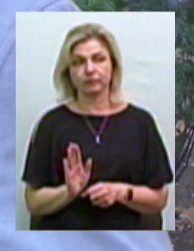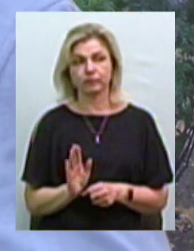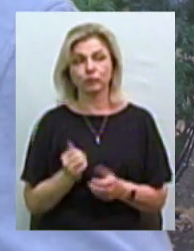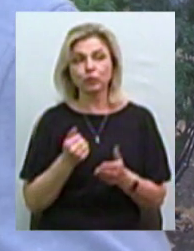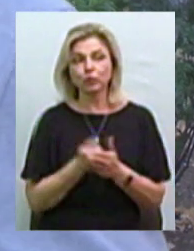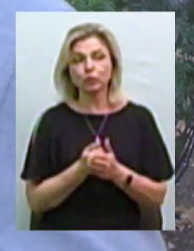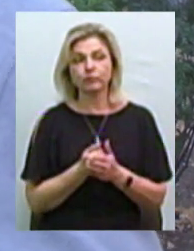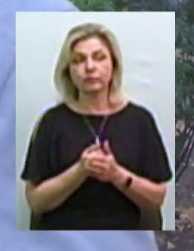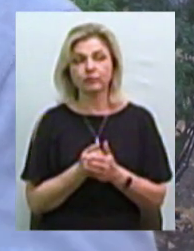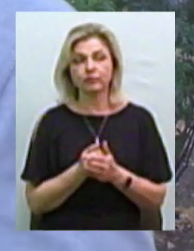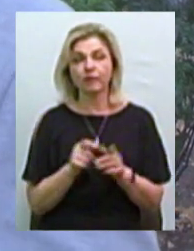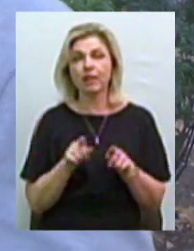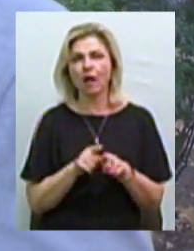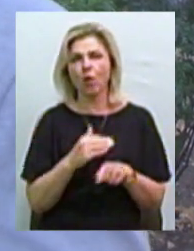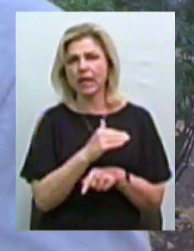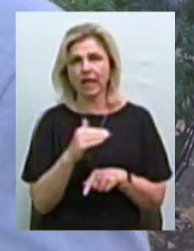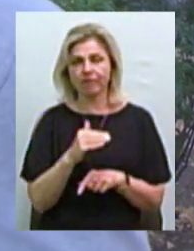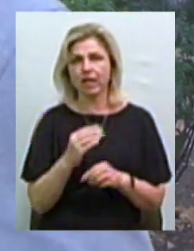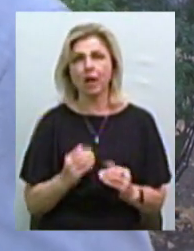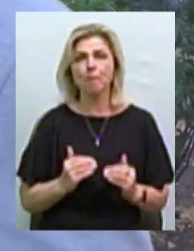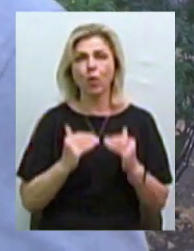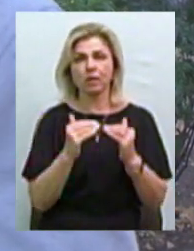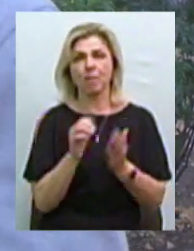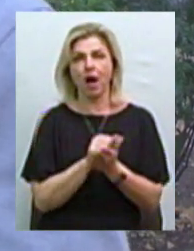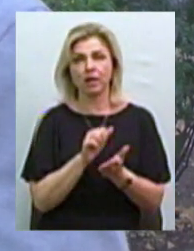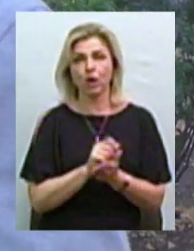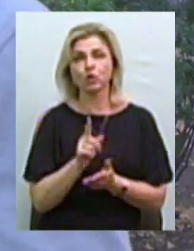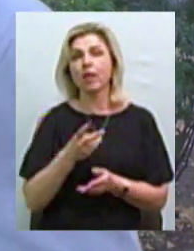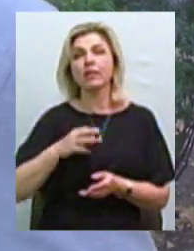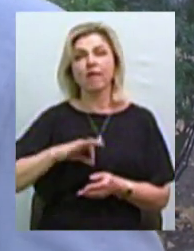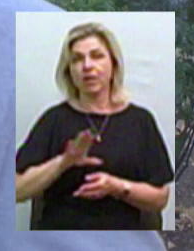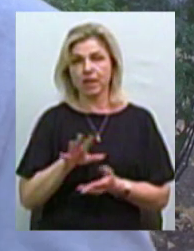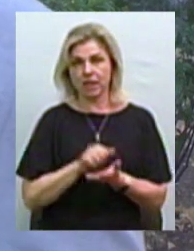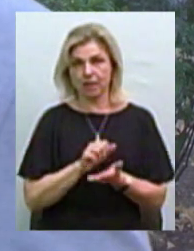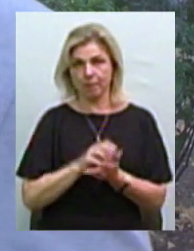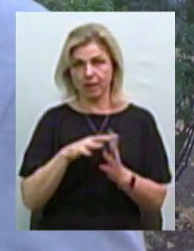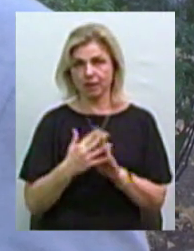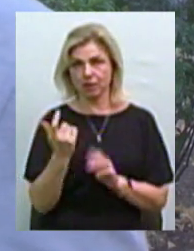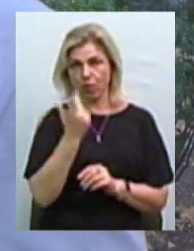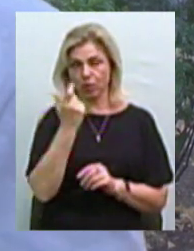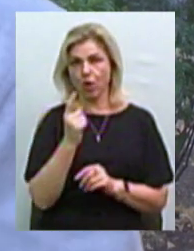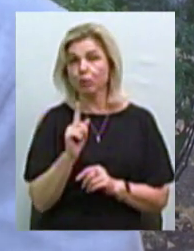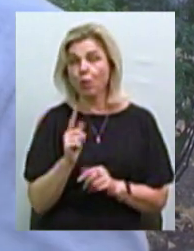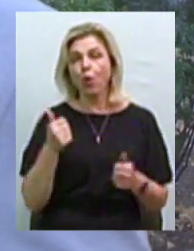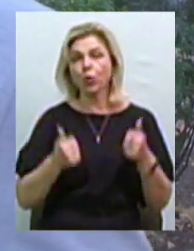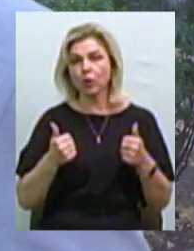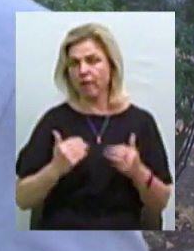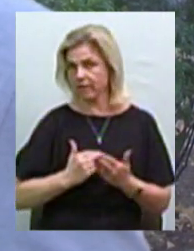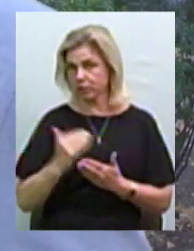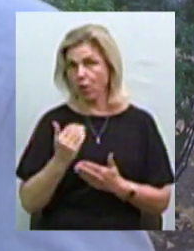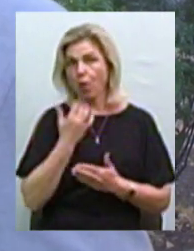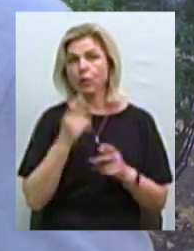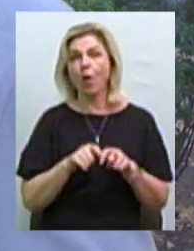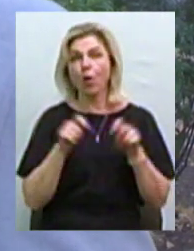такої ступені піднімають орендну плату, що навіть невигідно займатися сільським господарством. Тобто конкуренція висока. Коли відкриється ринок